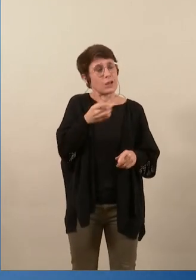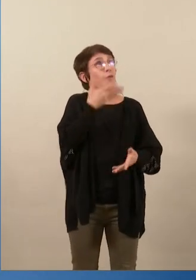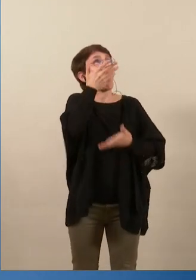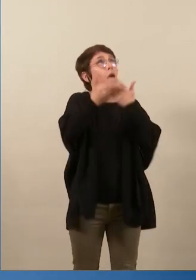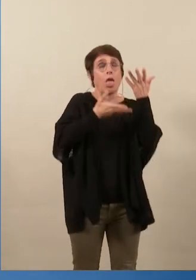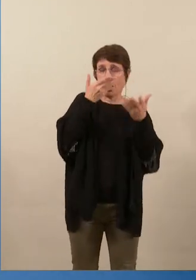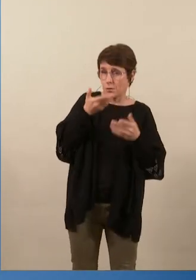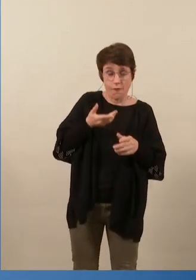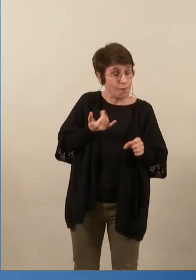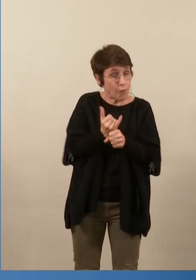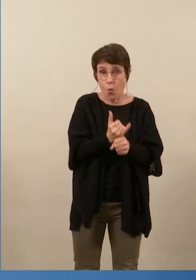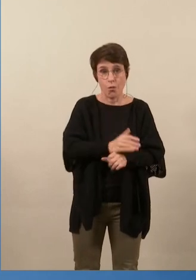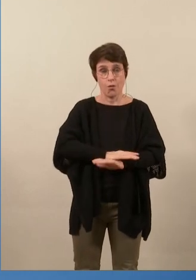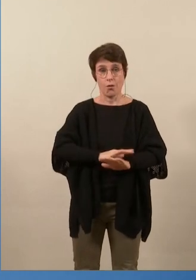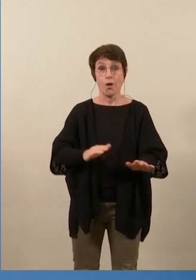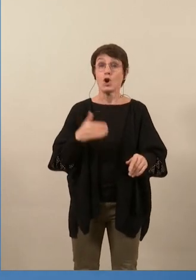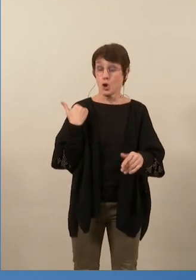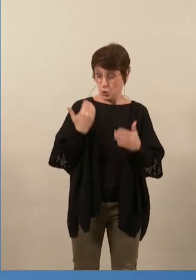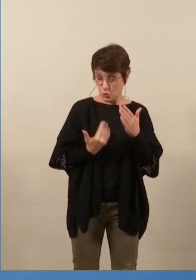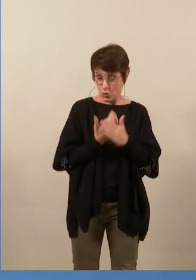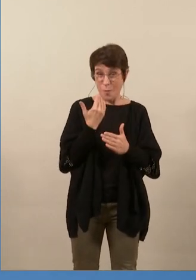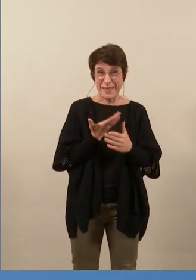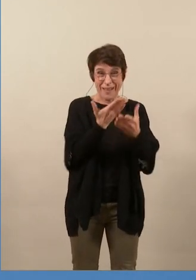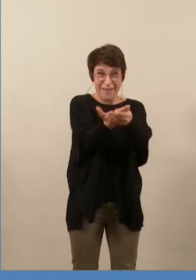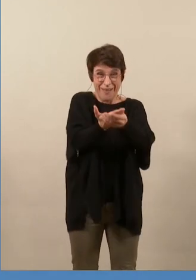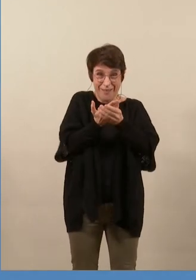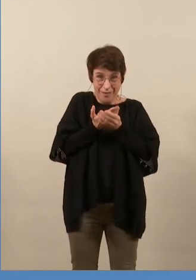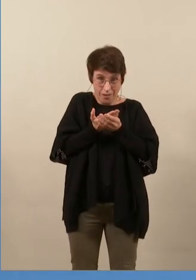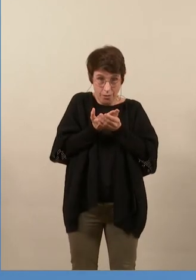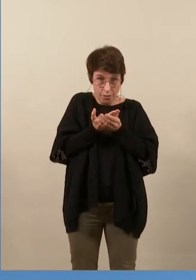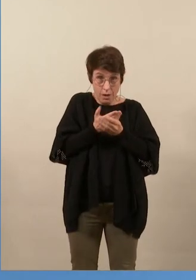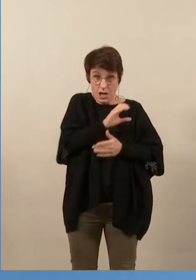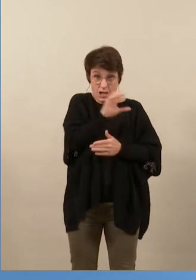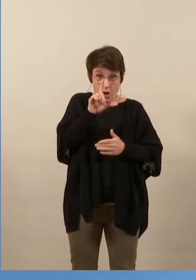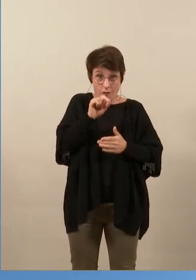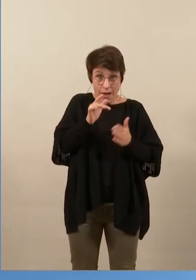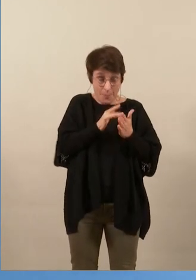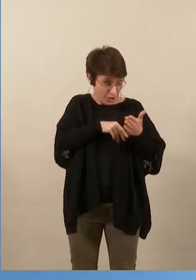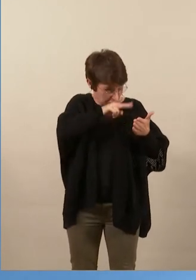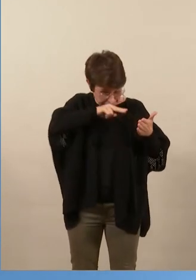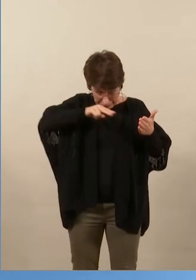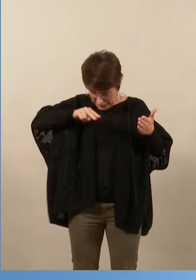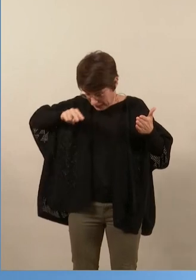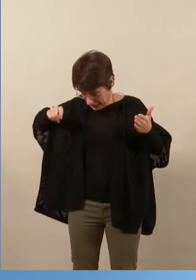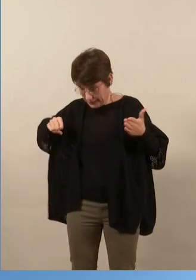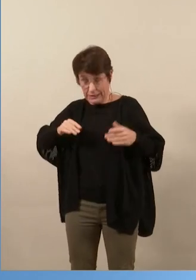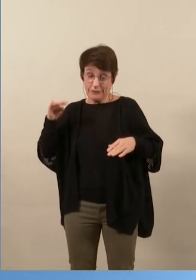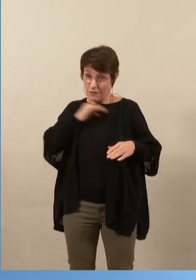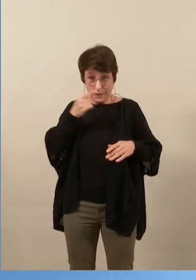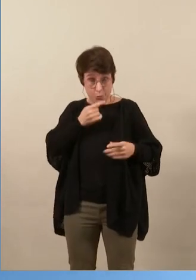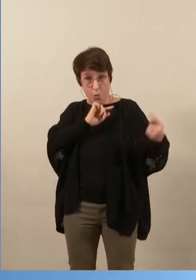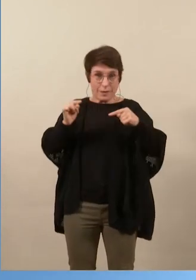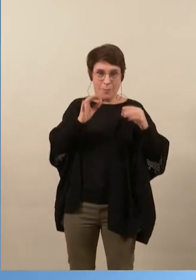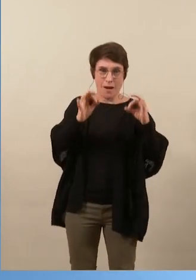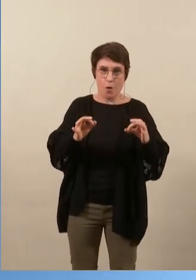concrètement vous nous donnez ce matin un document qu'il nous faut étudier complètement pour pouvoir en débattre correctement Monsieur le